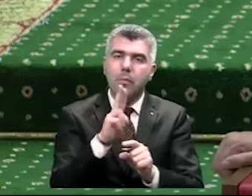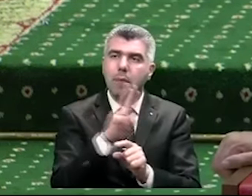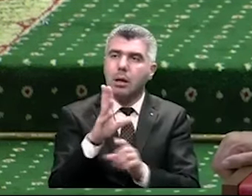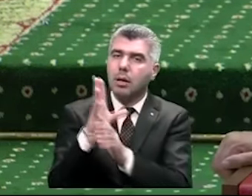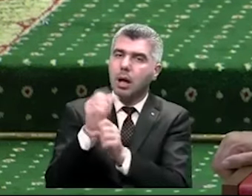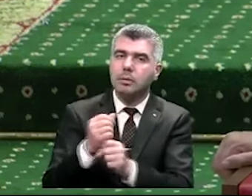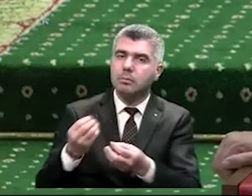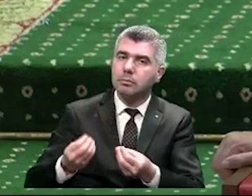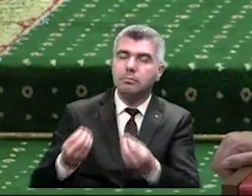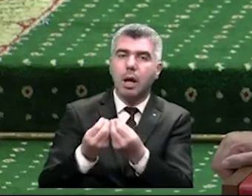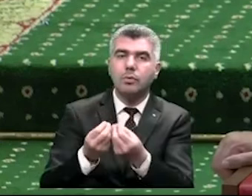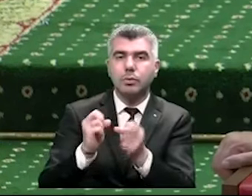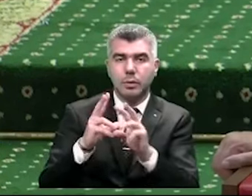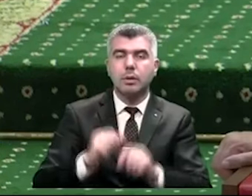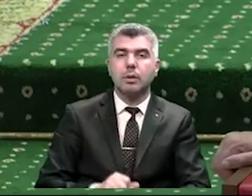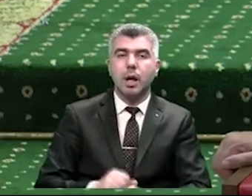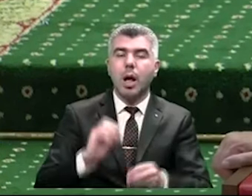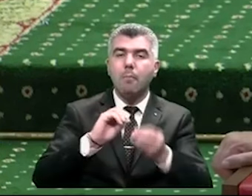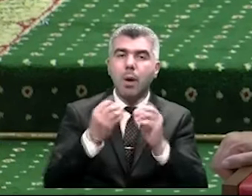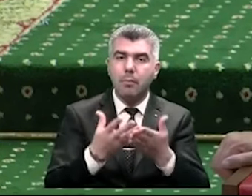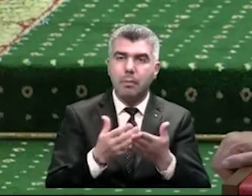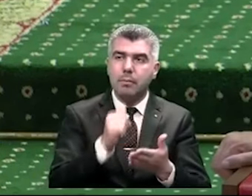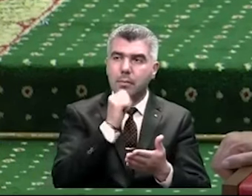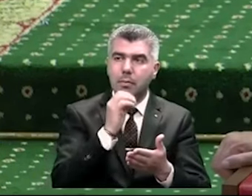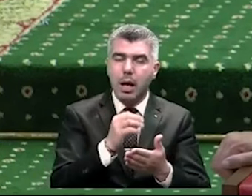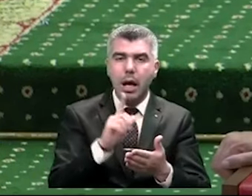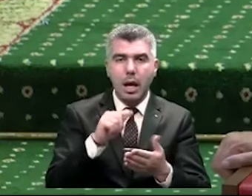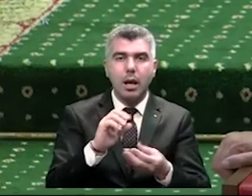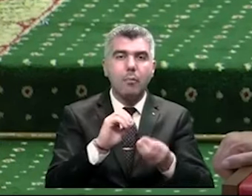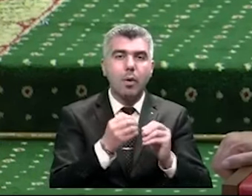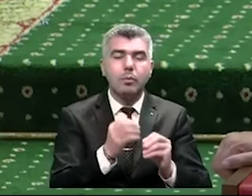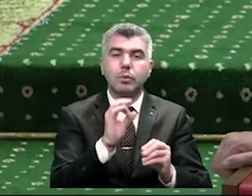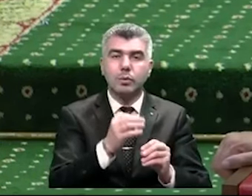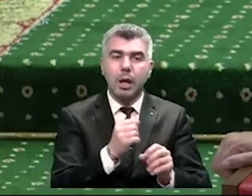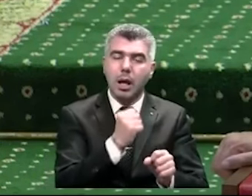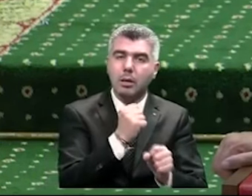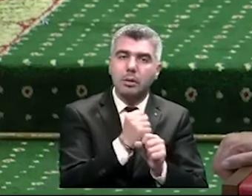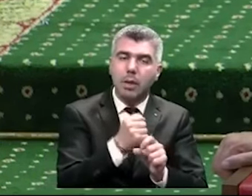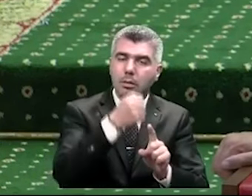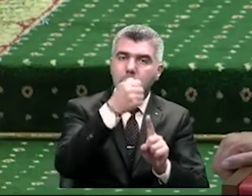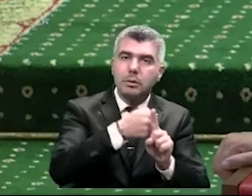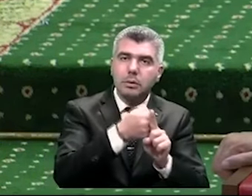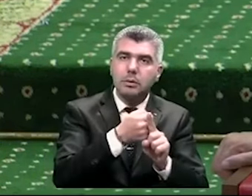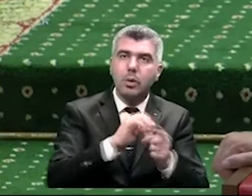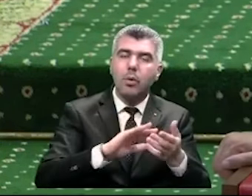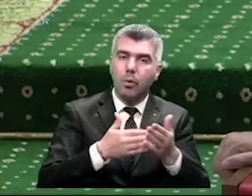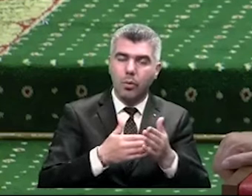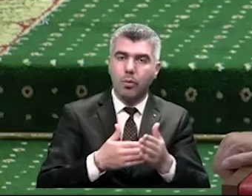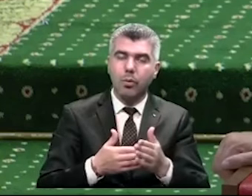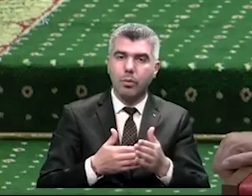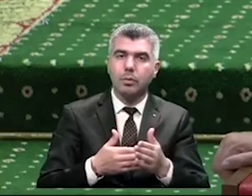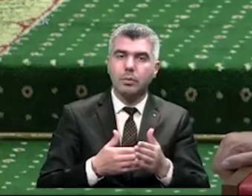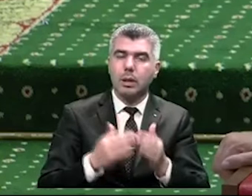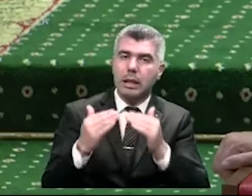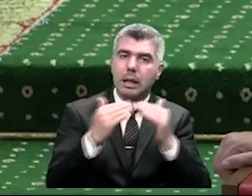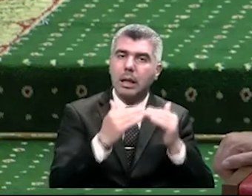الماء هي اشكاليه كبرى اللي هي مطروحه وتطلب منا اننا نعمل في اتجاه ديال ان يكون هنك ان تكون هنالك